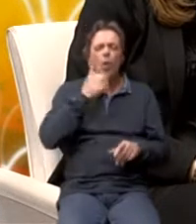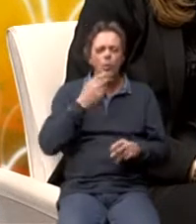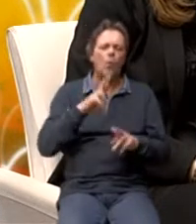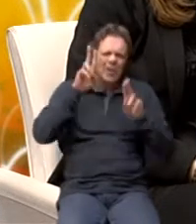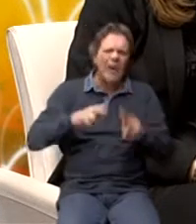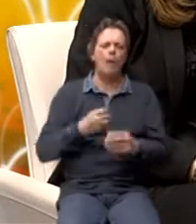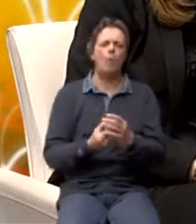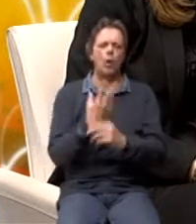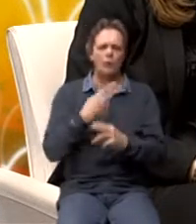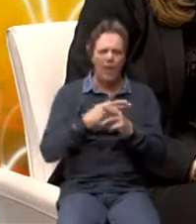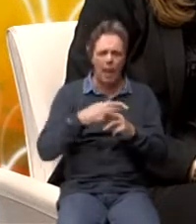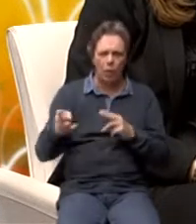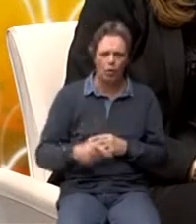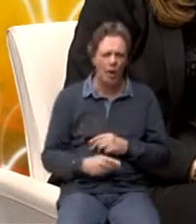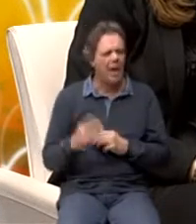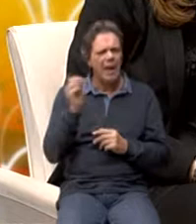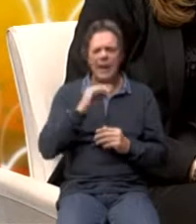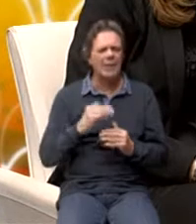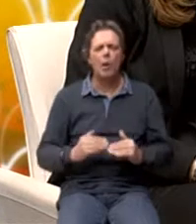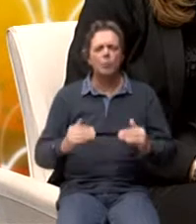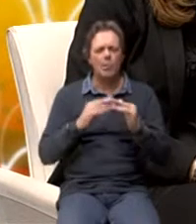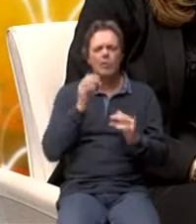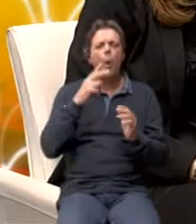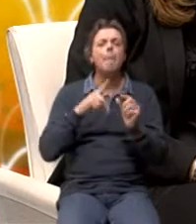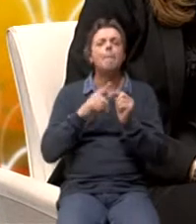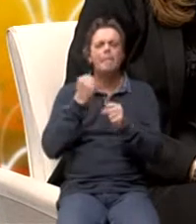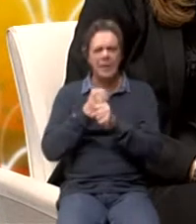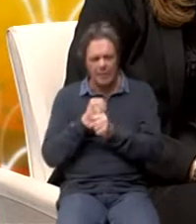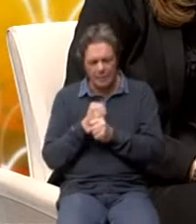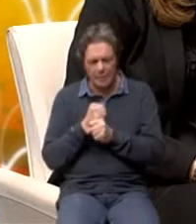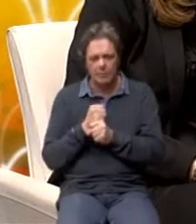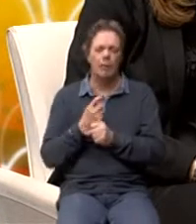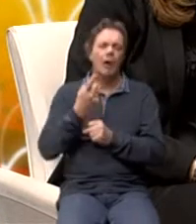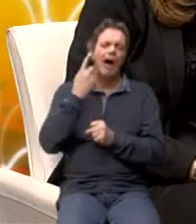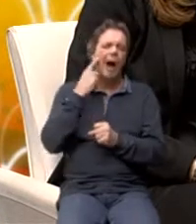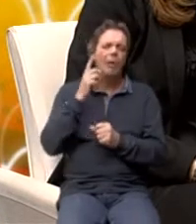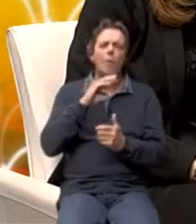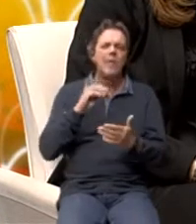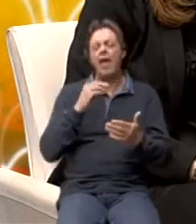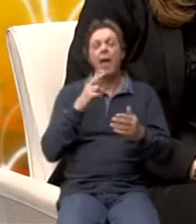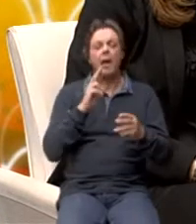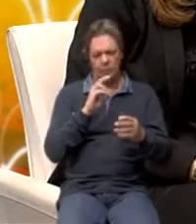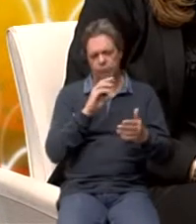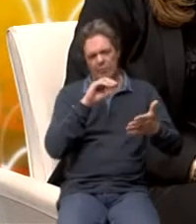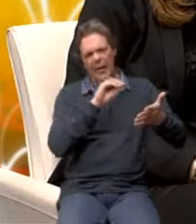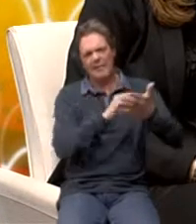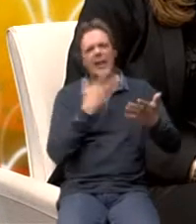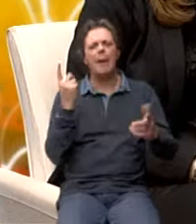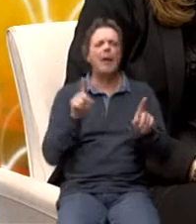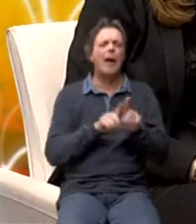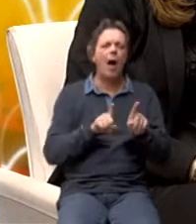ne treba uspoređivati OPG i ekološke proizvođače, osim ako OPG nije registriran kao ekološki proizvođač. Zato što